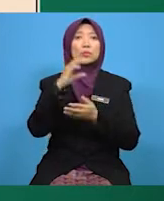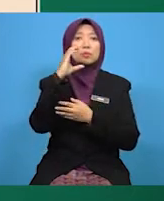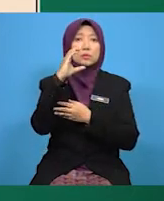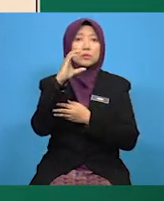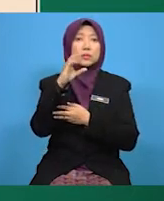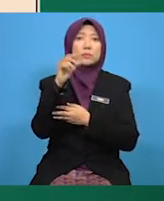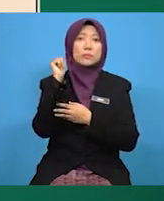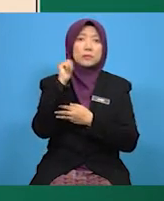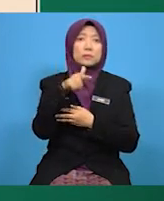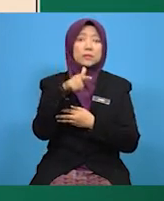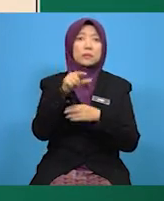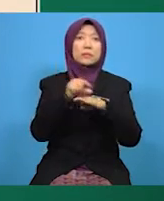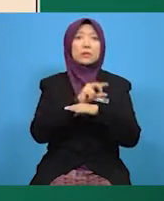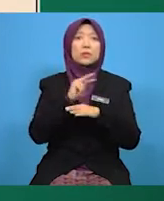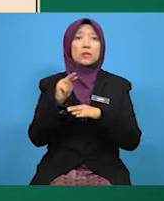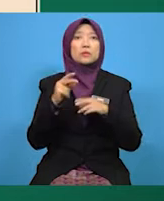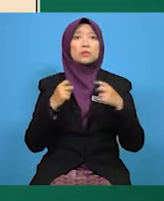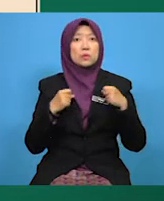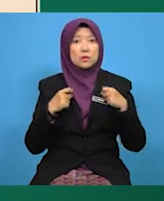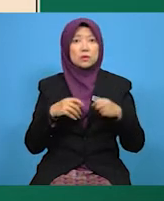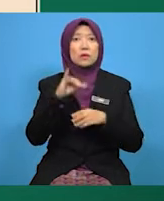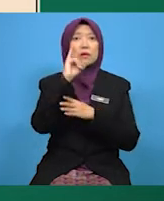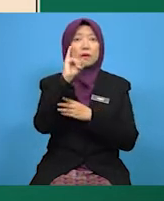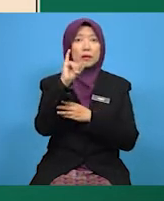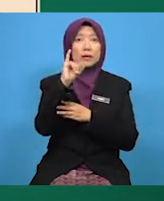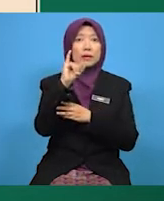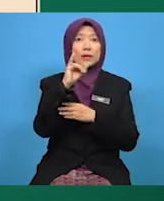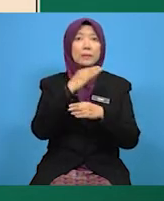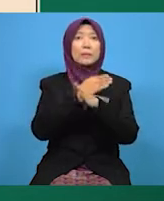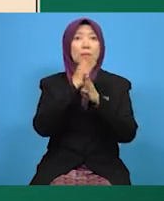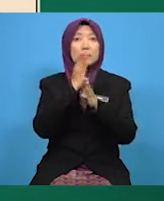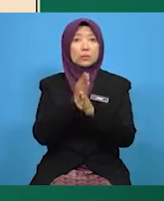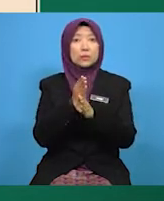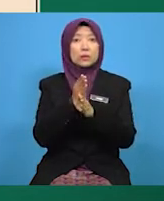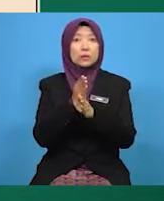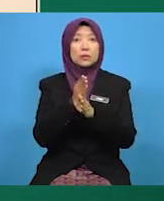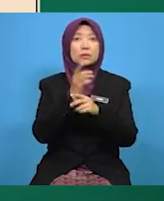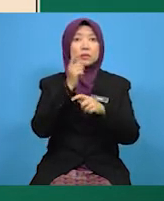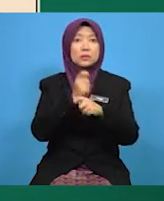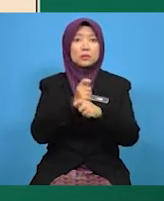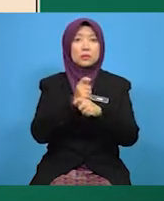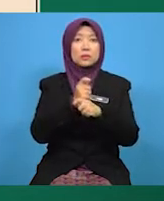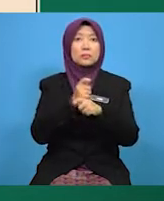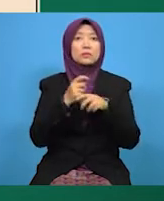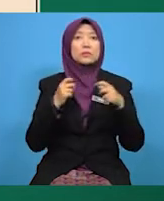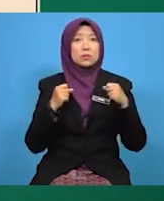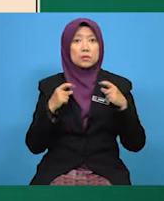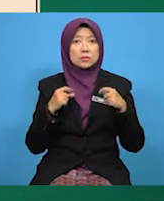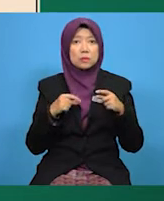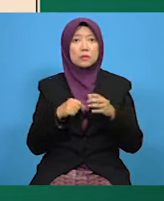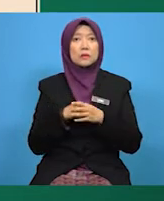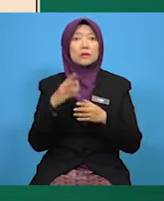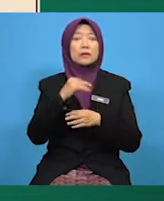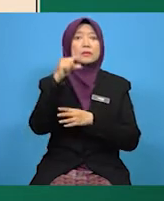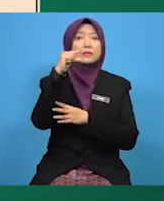ialah perbelanjaan penggunaan swasta, I ialah pembentukan modal tetap kasar swasta